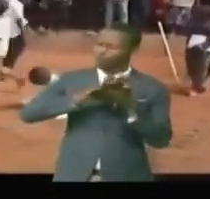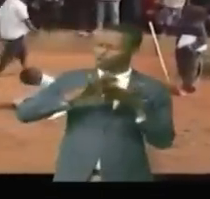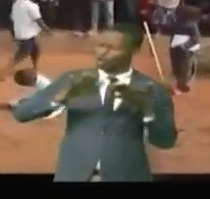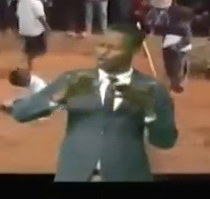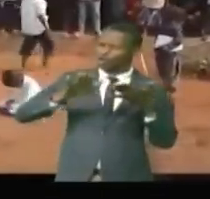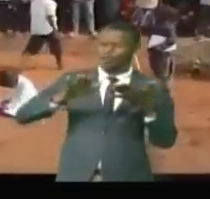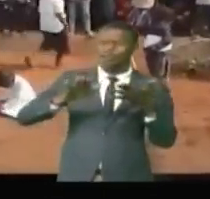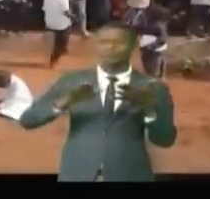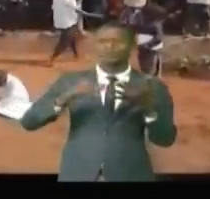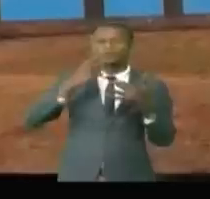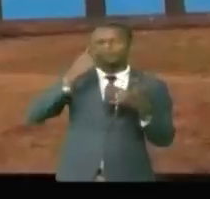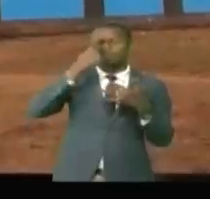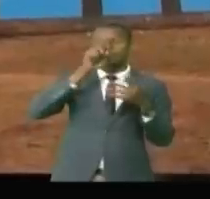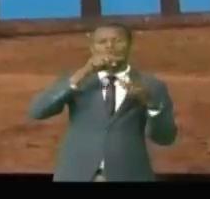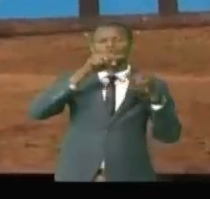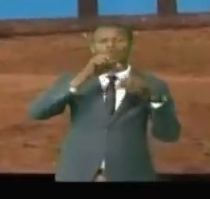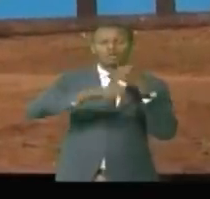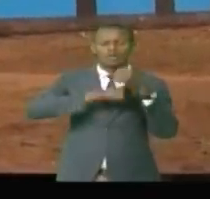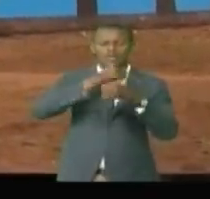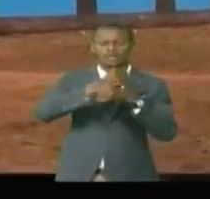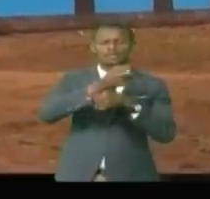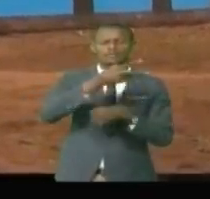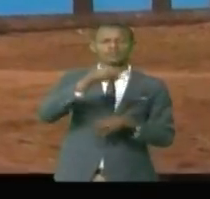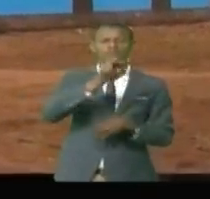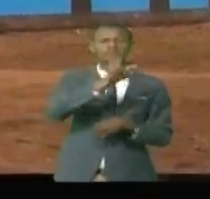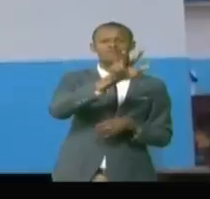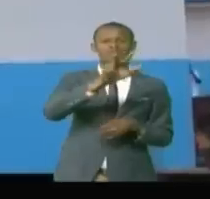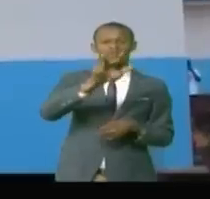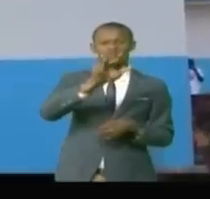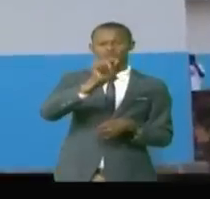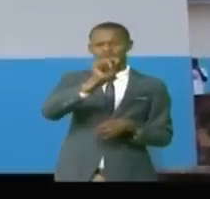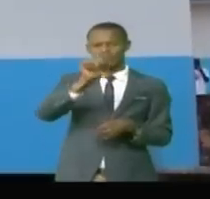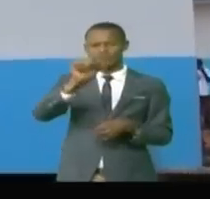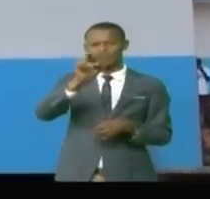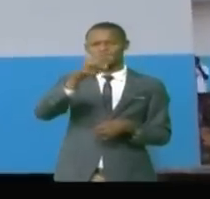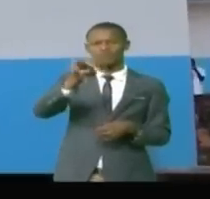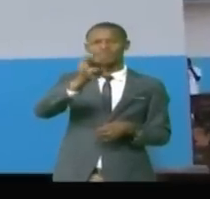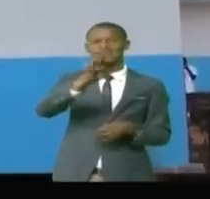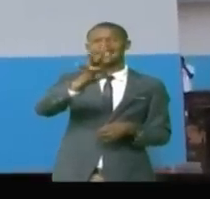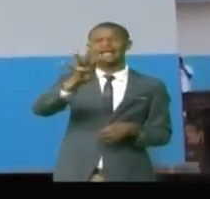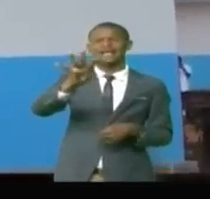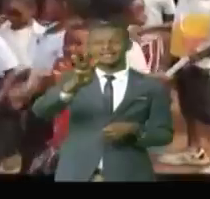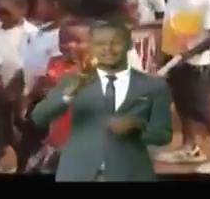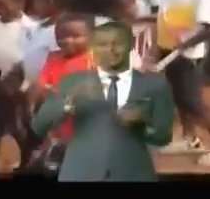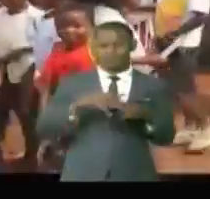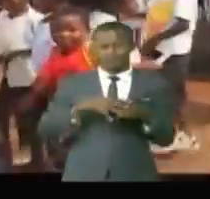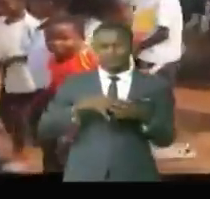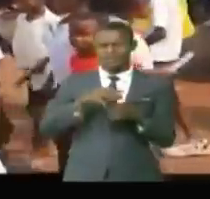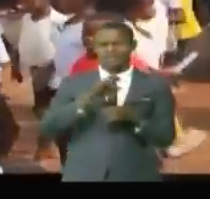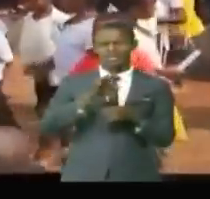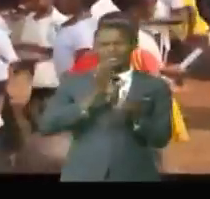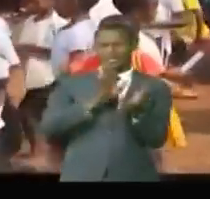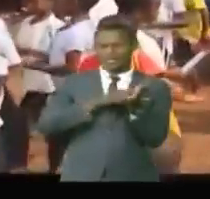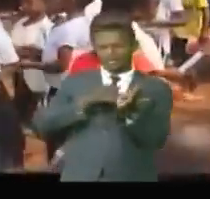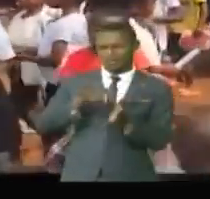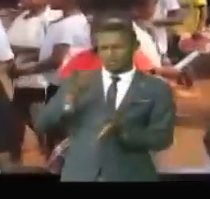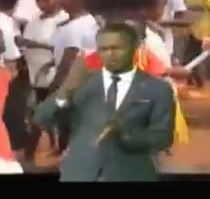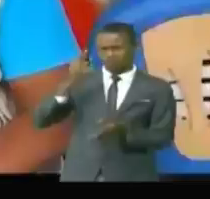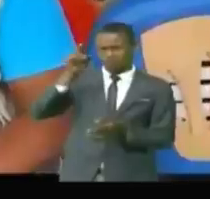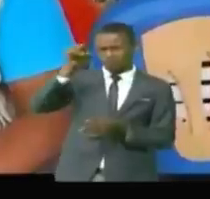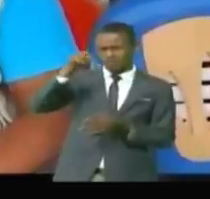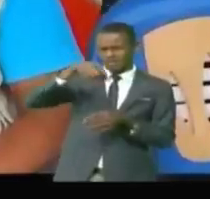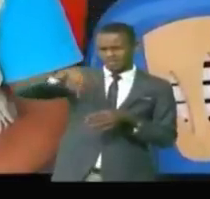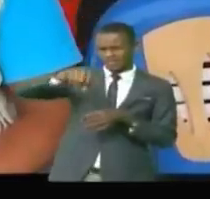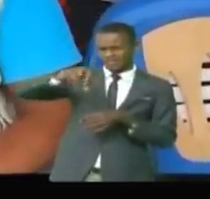rentrée scolaire 2023-2024 par l'UNICEF. L'épée d'Ibeléa, dans le secteur de Kibulungu, a